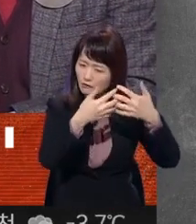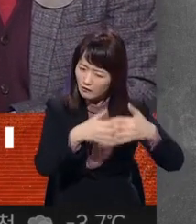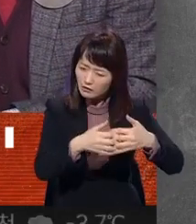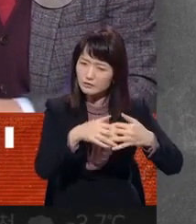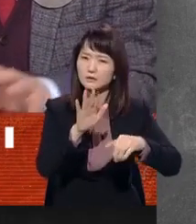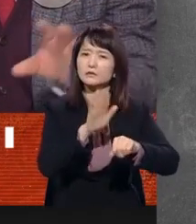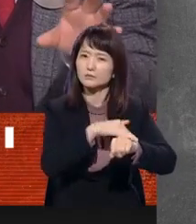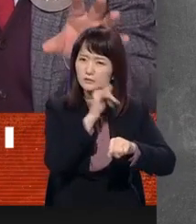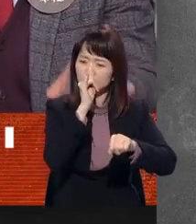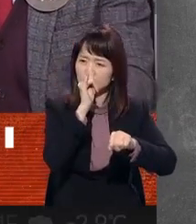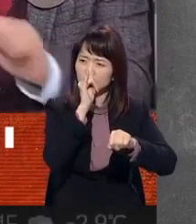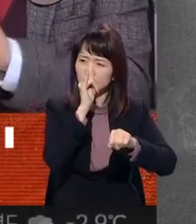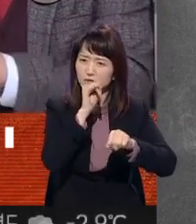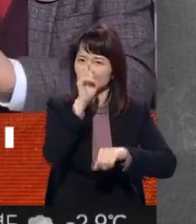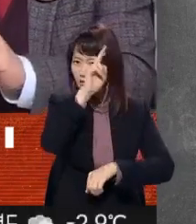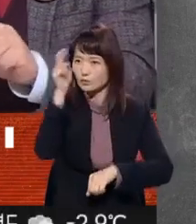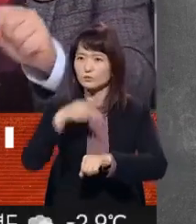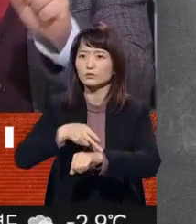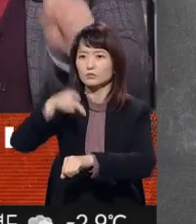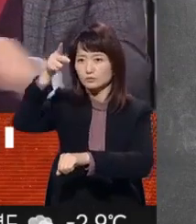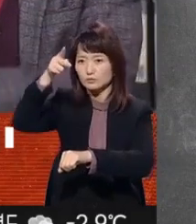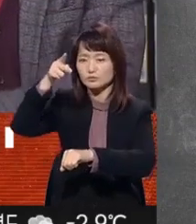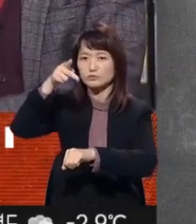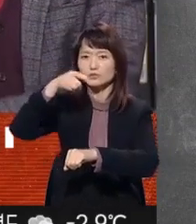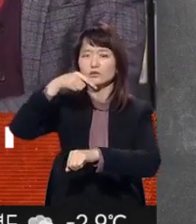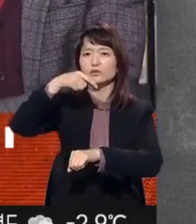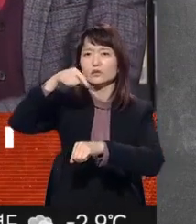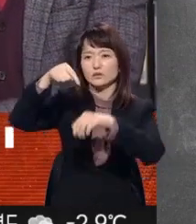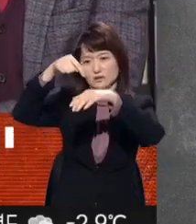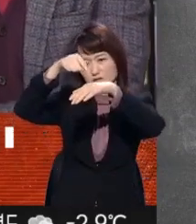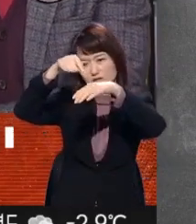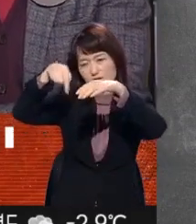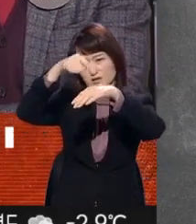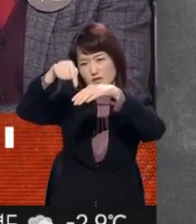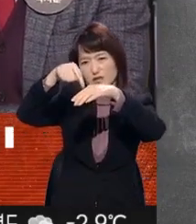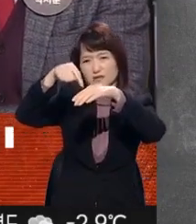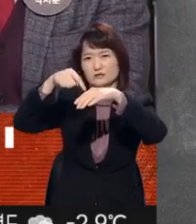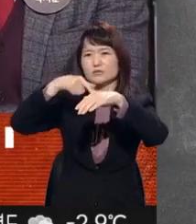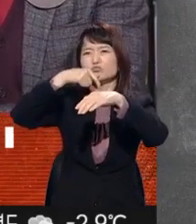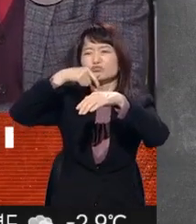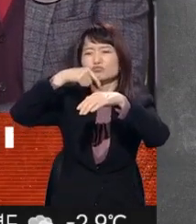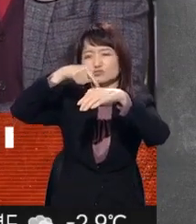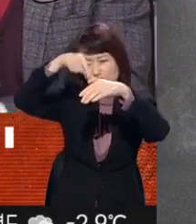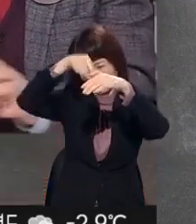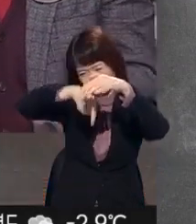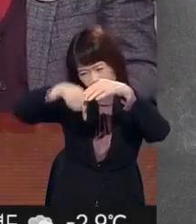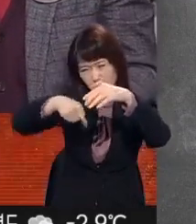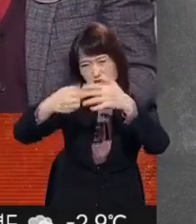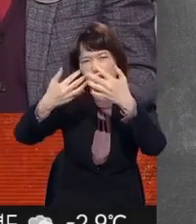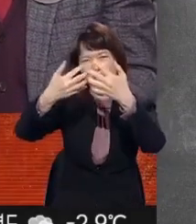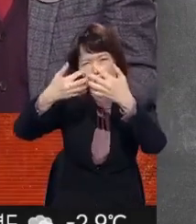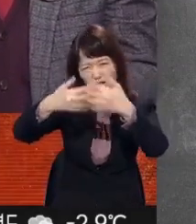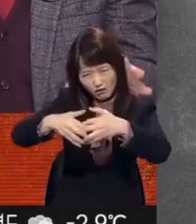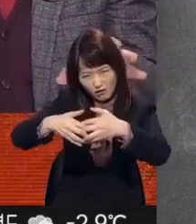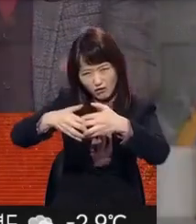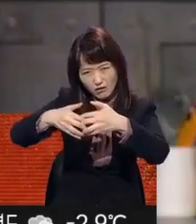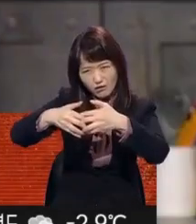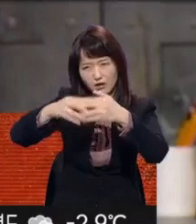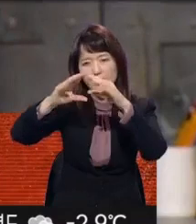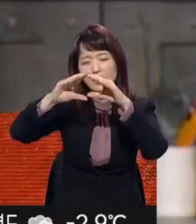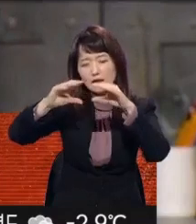잘못됐나 싶었는데 오후 2시가 되자마자 저렇게 물이 떨어졌는데 아마 히터가 얼었다가 녹는 과정에서